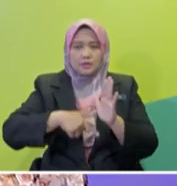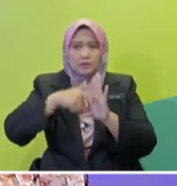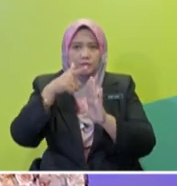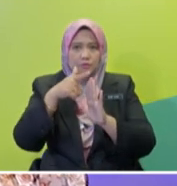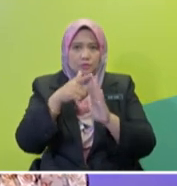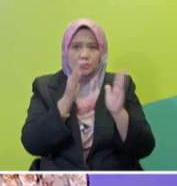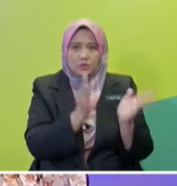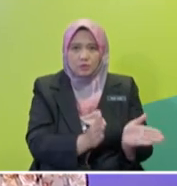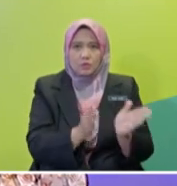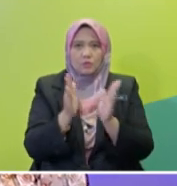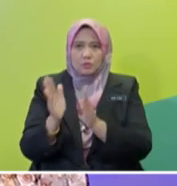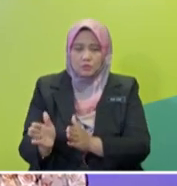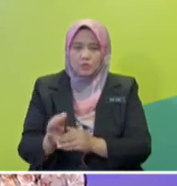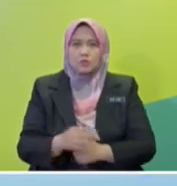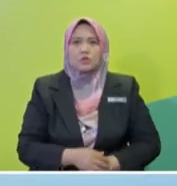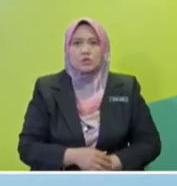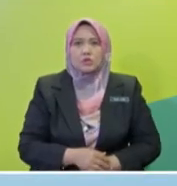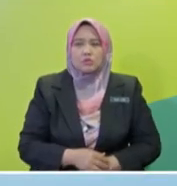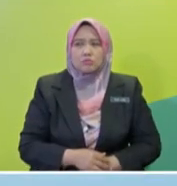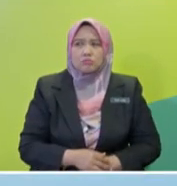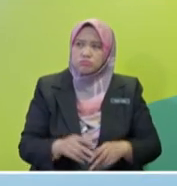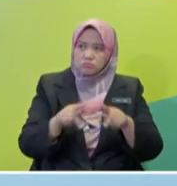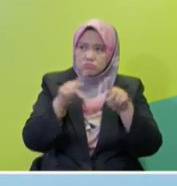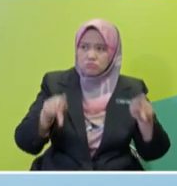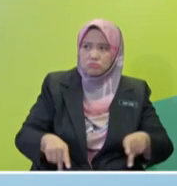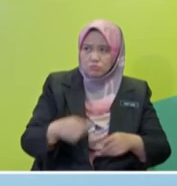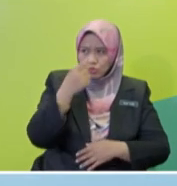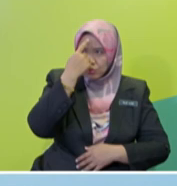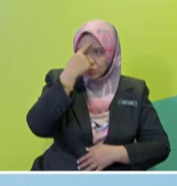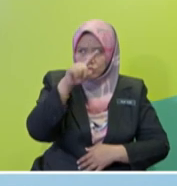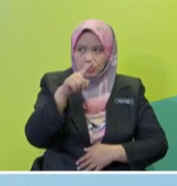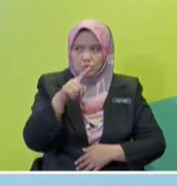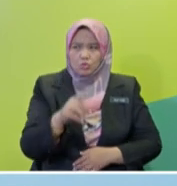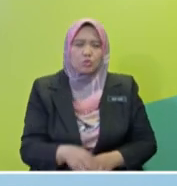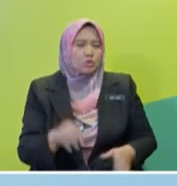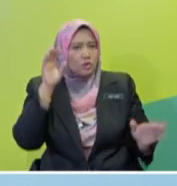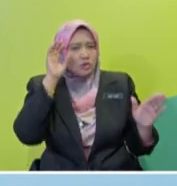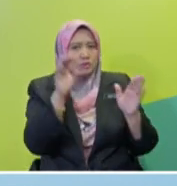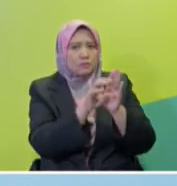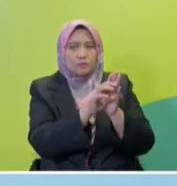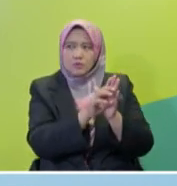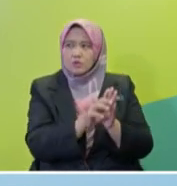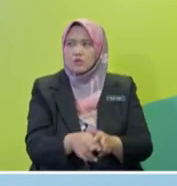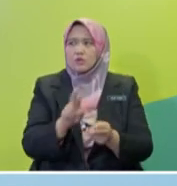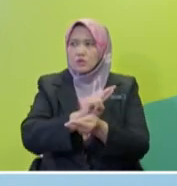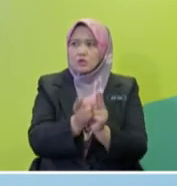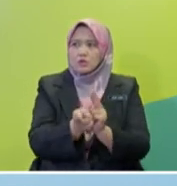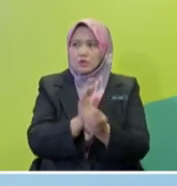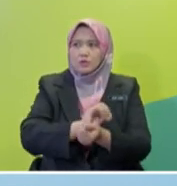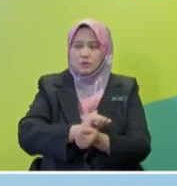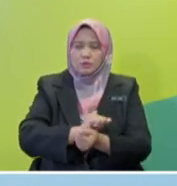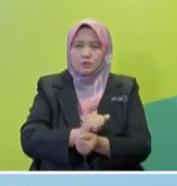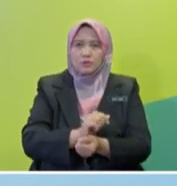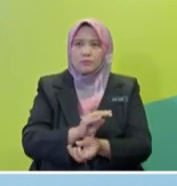juga digunakan untuk kita menggambar kereta bentuk dan rekan-letak antara pengguna antara muka pengguna bagi